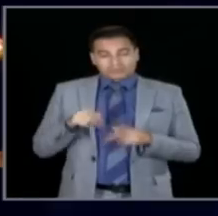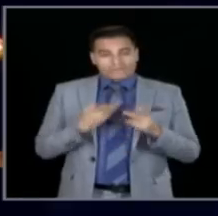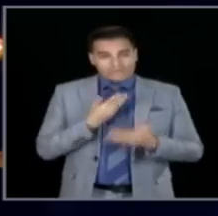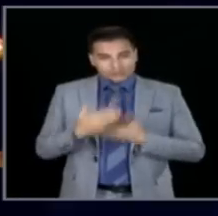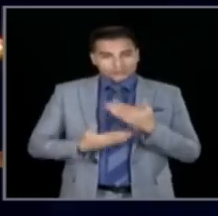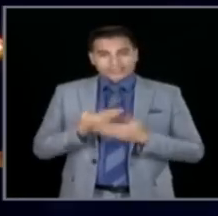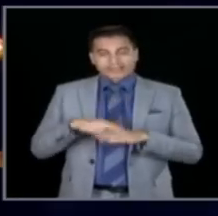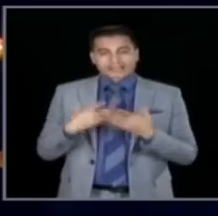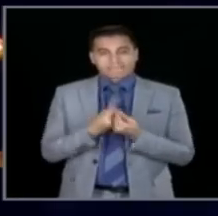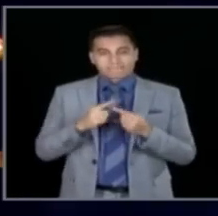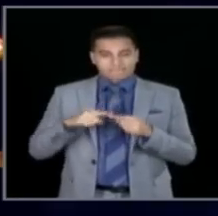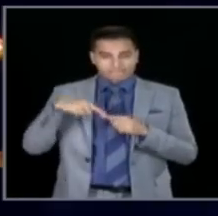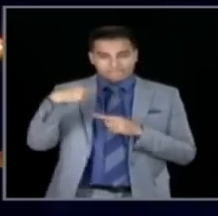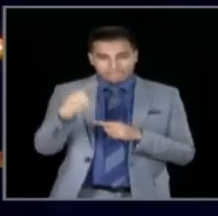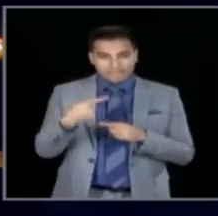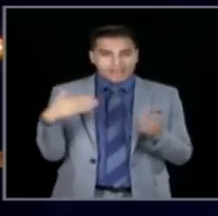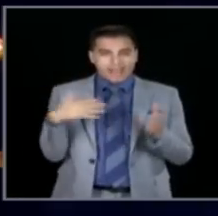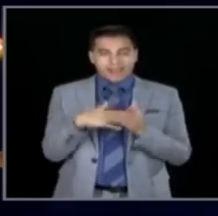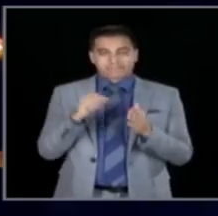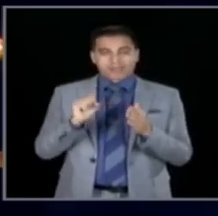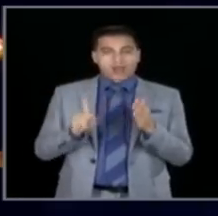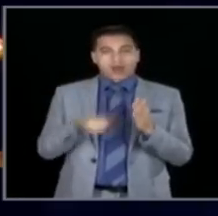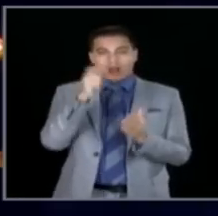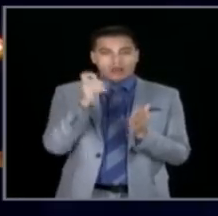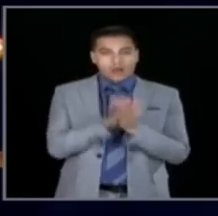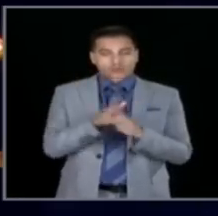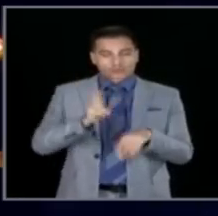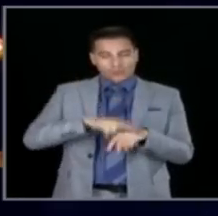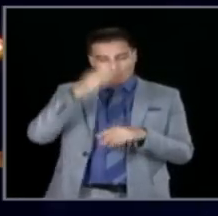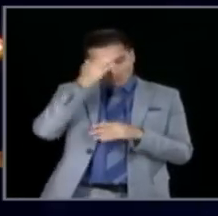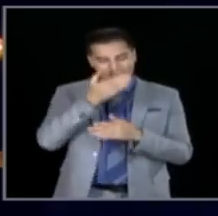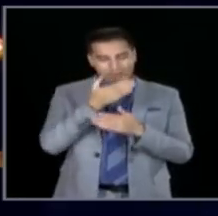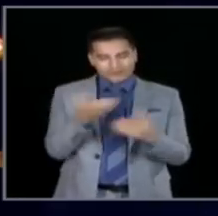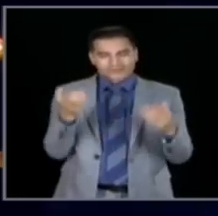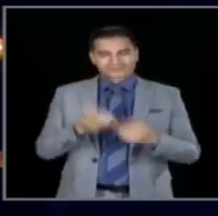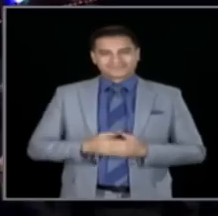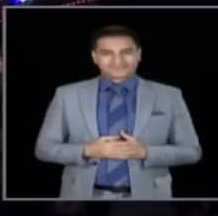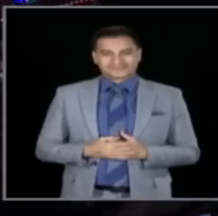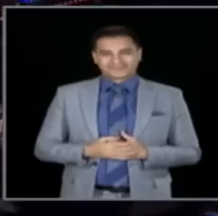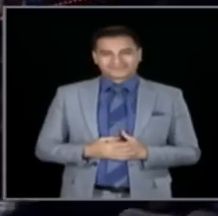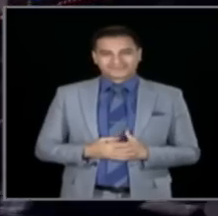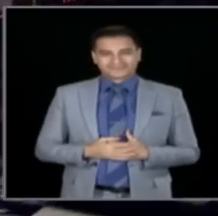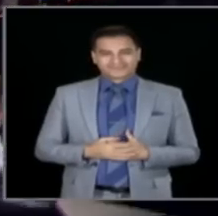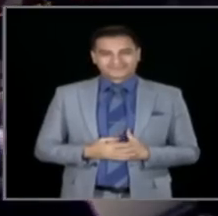هنخرج فاصل وهنرجع مرة تانية مع اخر فقرة، فقرة عجلة الحظ والعباقرة.